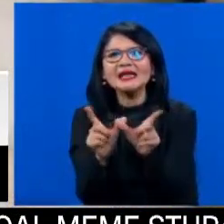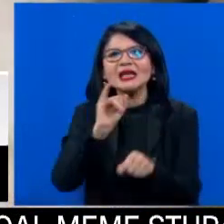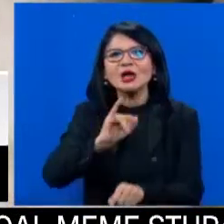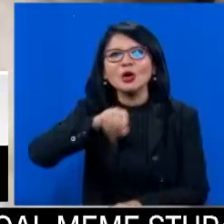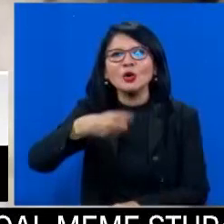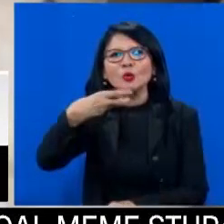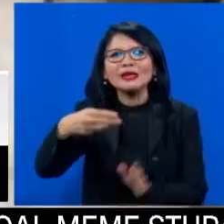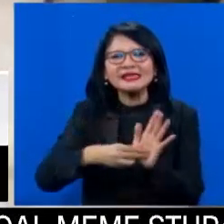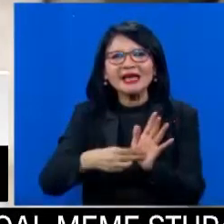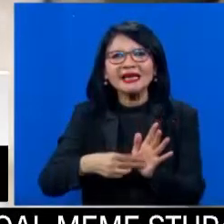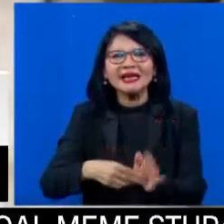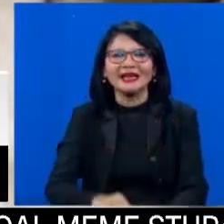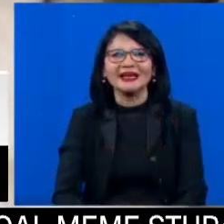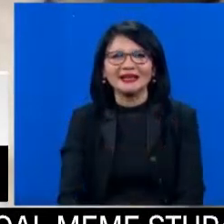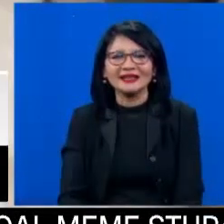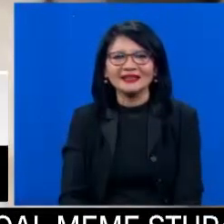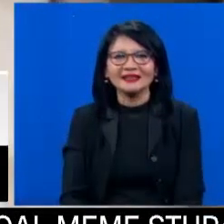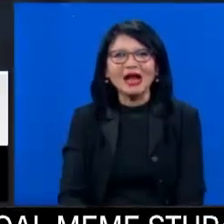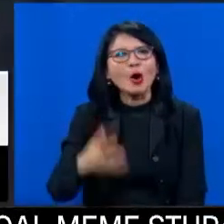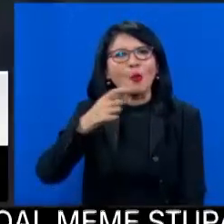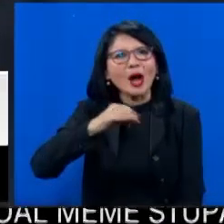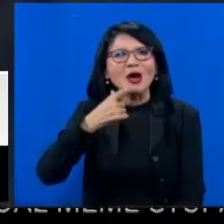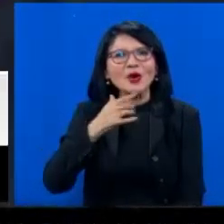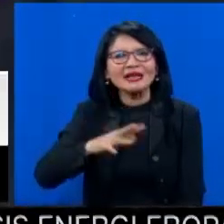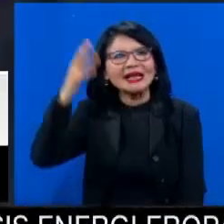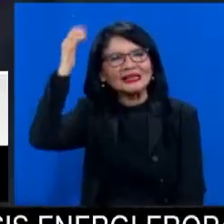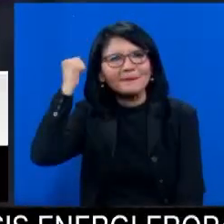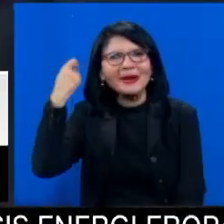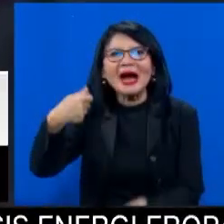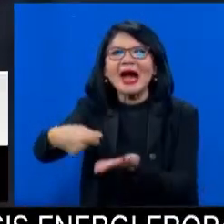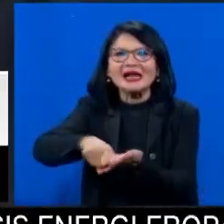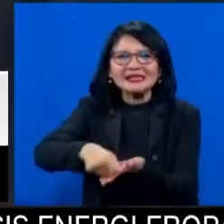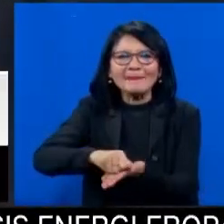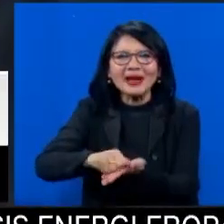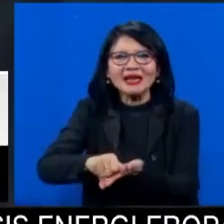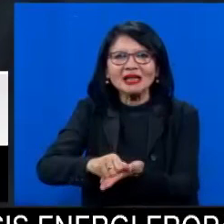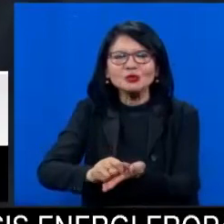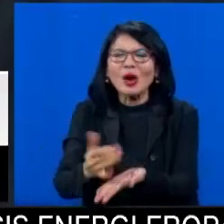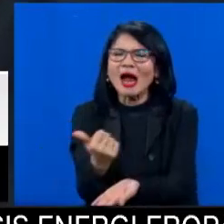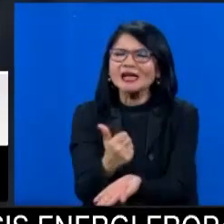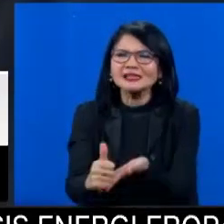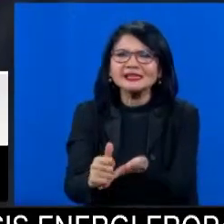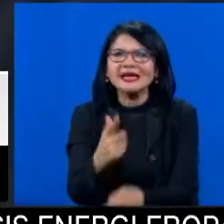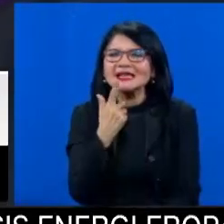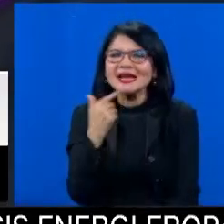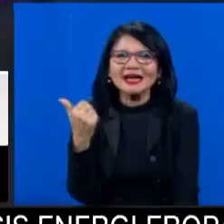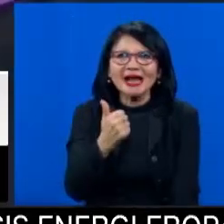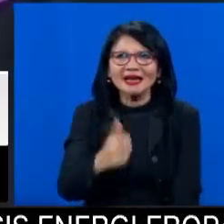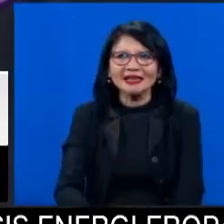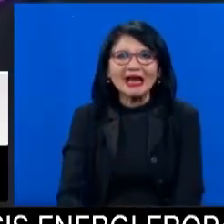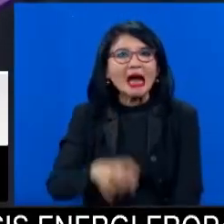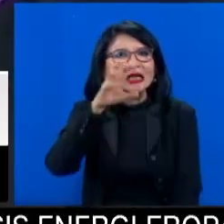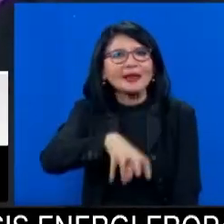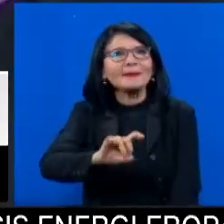pekat dengan rasa gurih, manis, dan pedas. Sambal cabuknya itu rasanya khas ya, karena gak ada di tempat